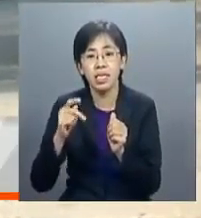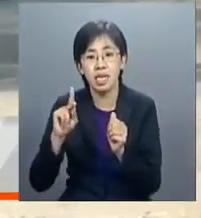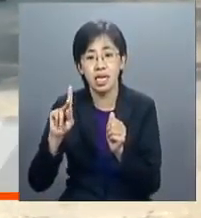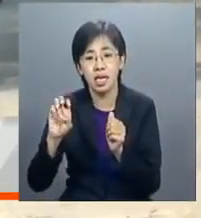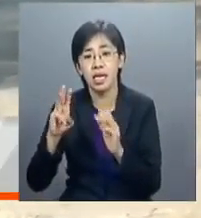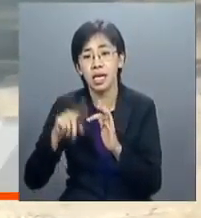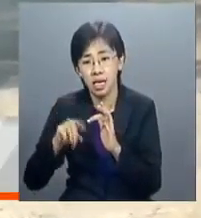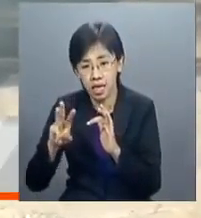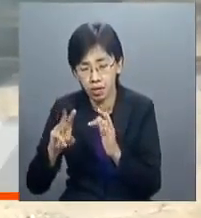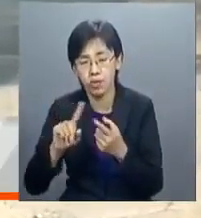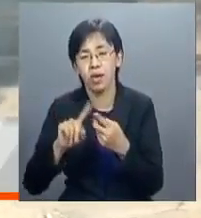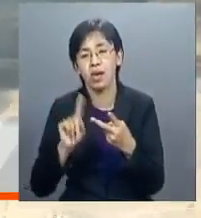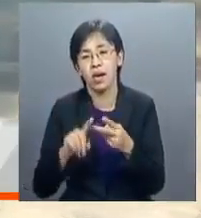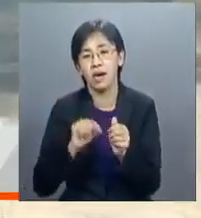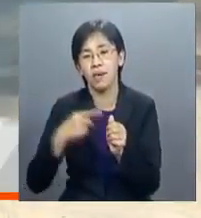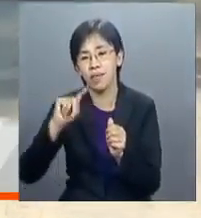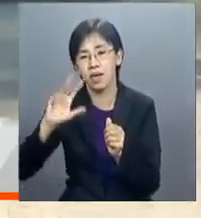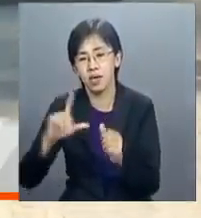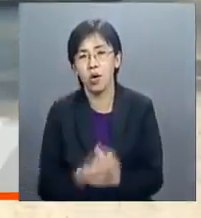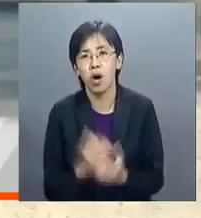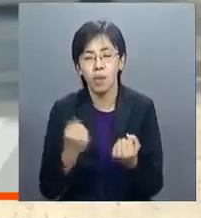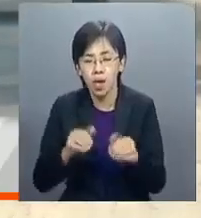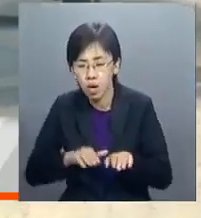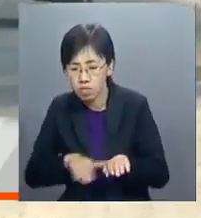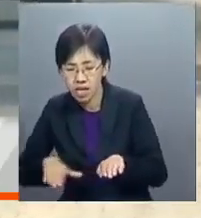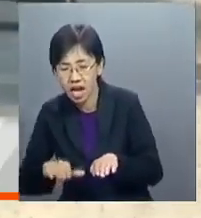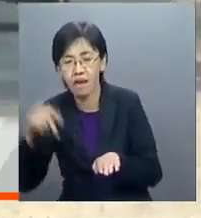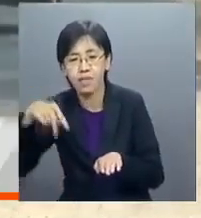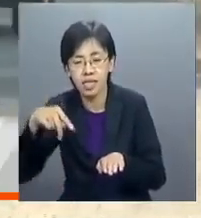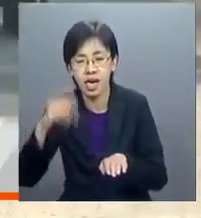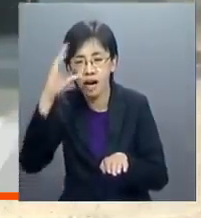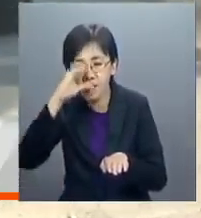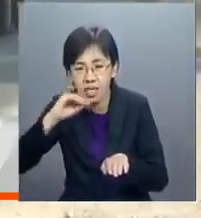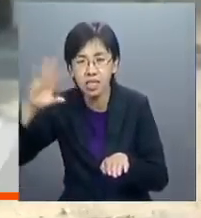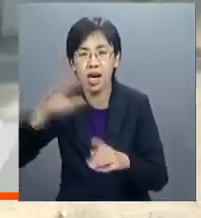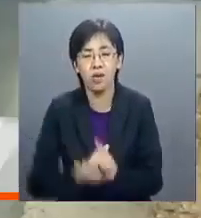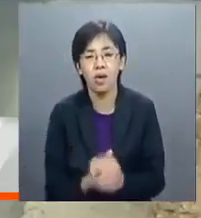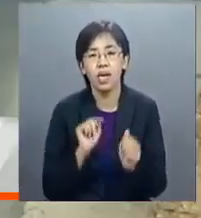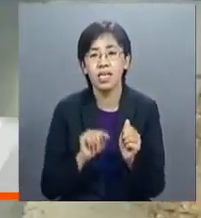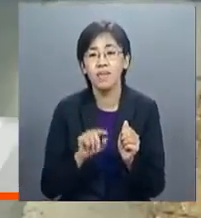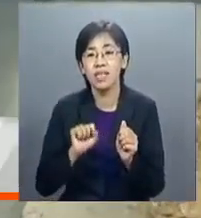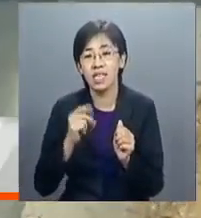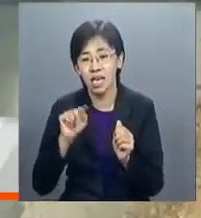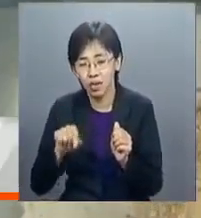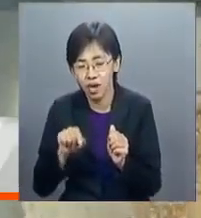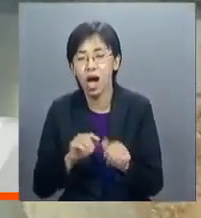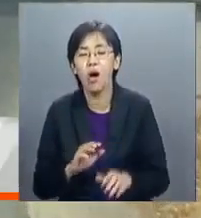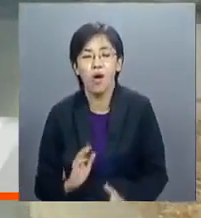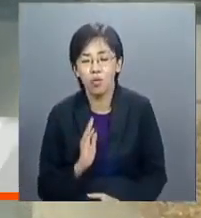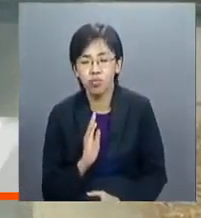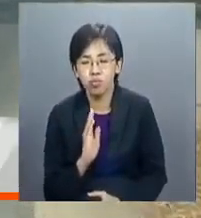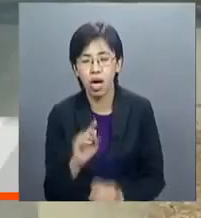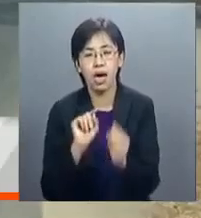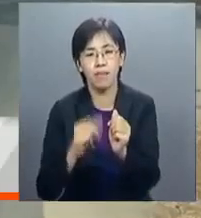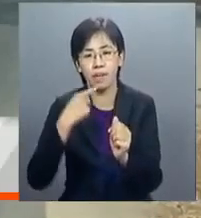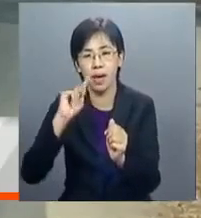ทำให้ทางเจ้าหน้าที่ต้องเปิดช่องทางพิเศษตลอดทั้งคืนตั้งแต่ทางต่างระดับอำเภอศรีคิ้วต่อเนื่องไปจนถึงเขตอำเภอปากช่